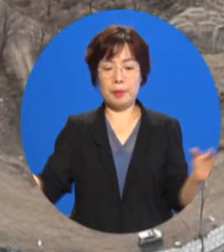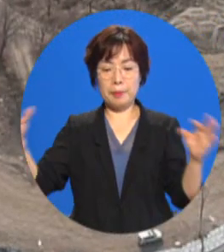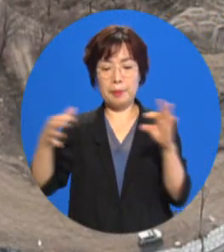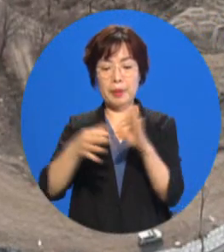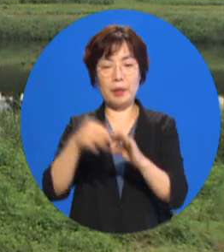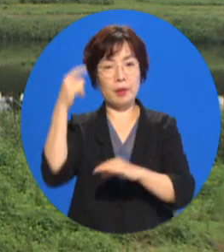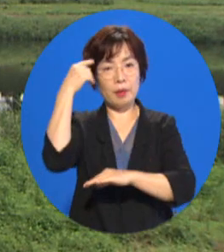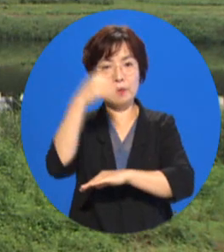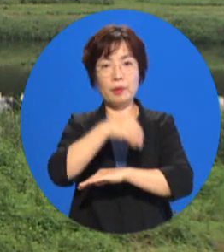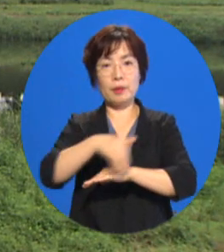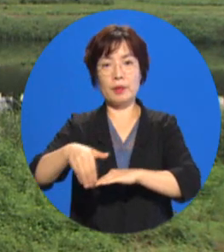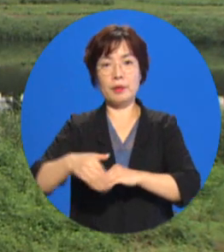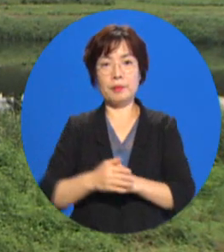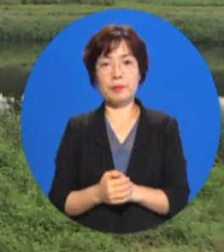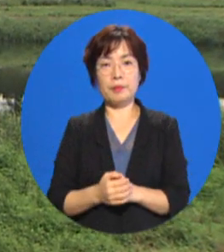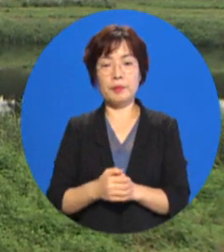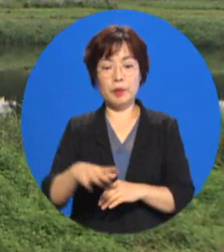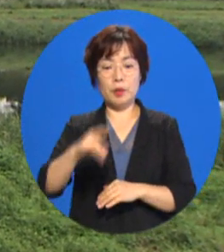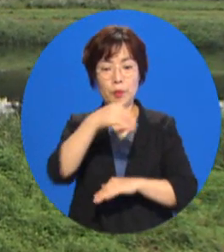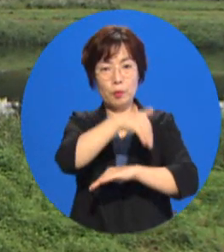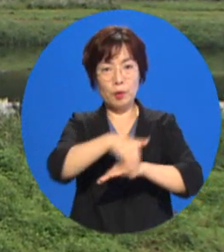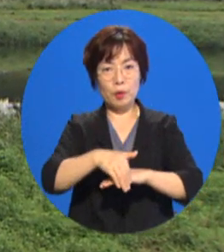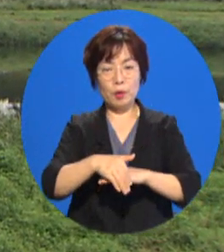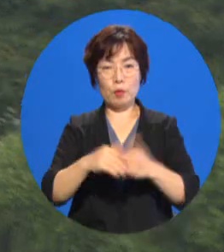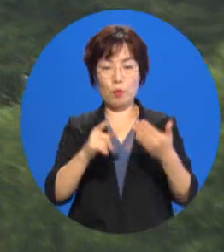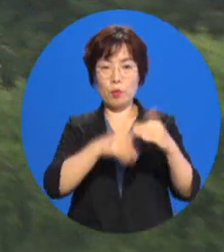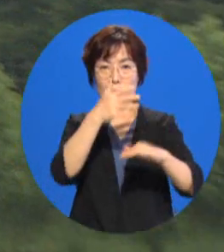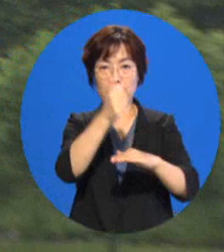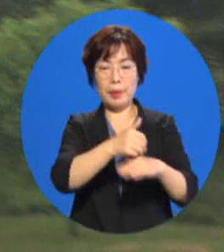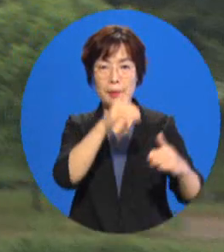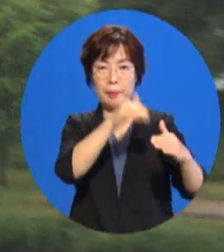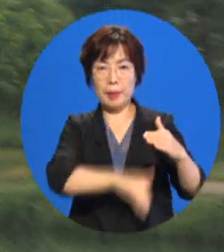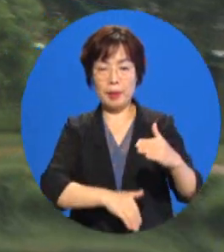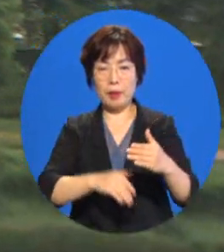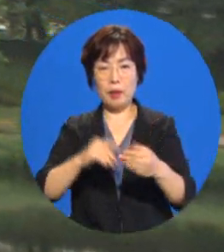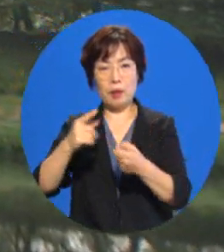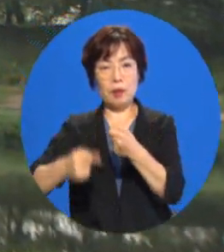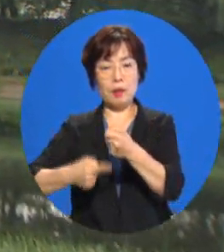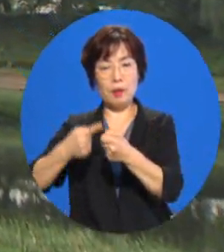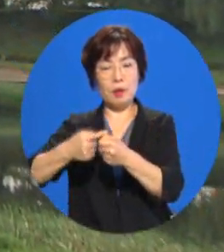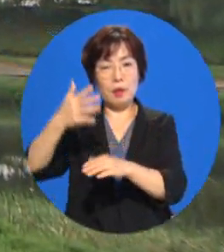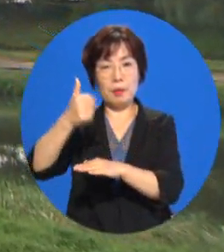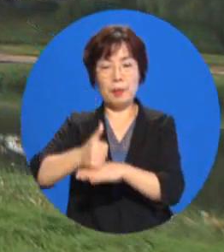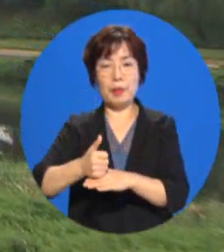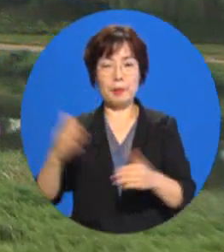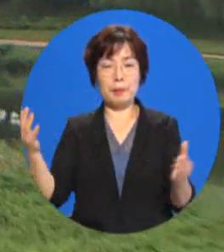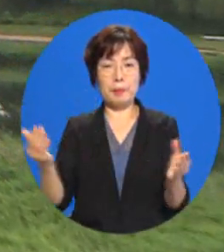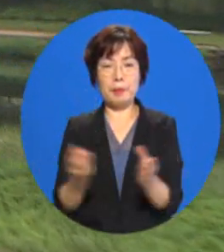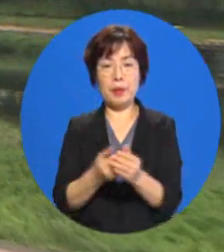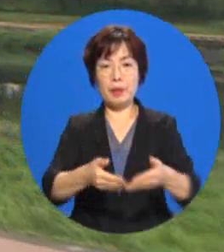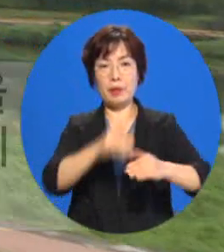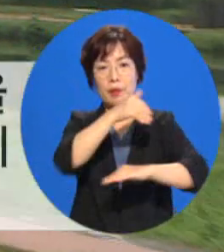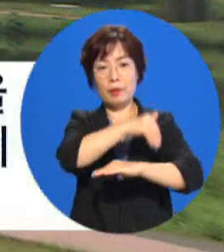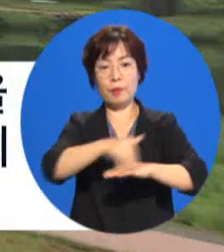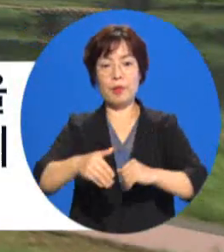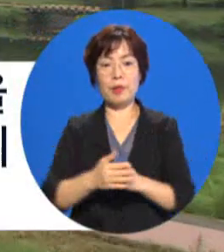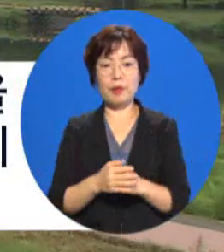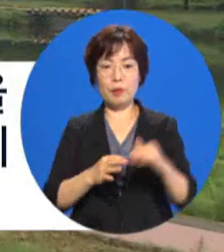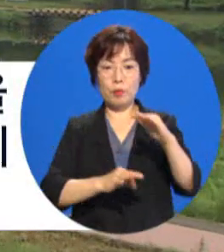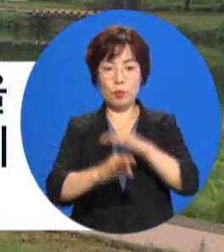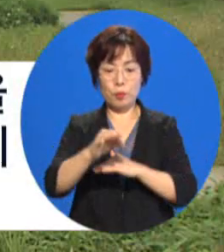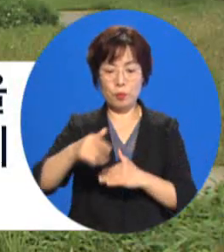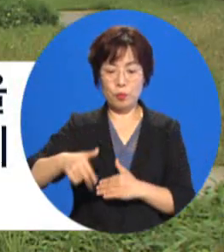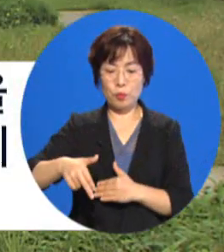방침입니다. 계획대로라면 이달 말 착공해 올해 말쯤 완공합니다. 동천을 산책하는